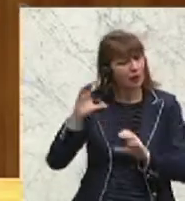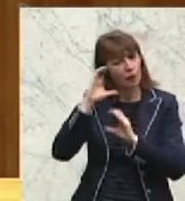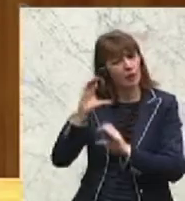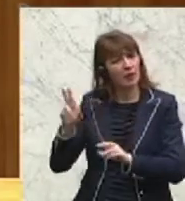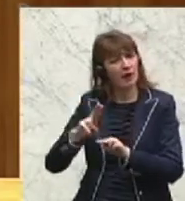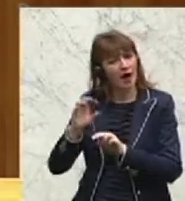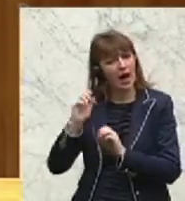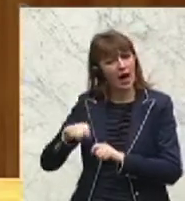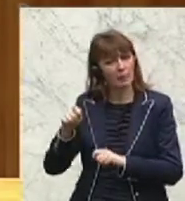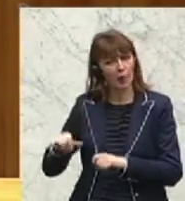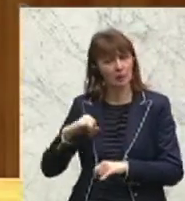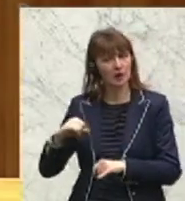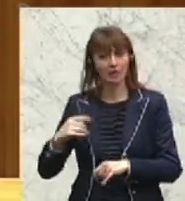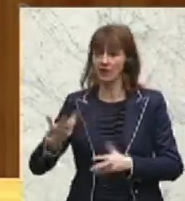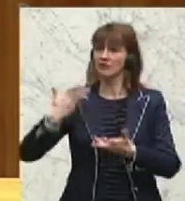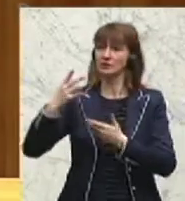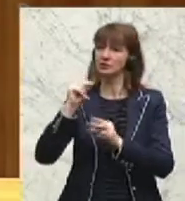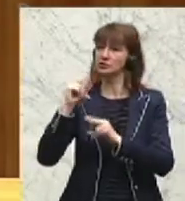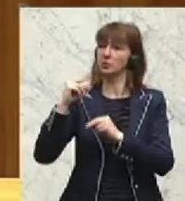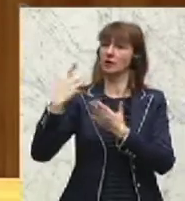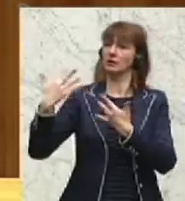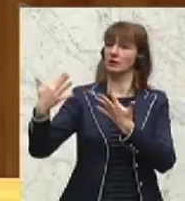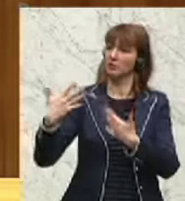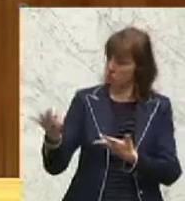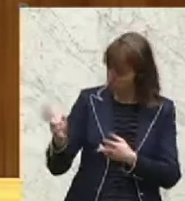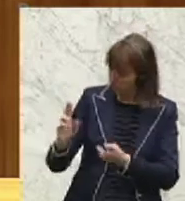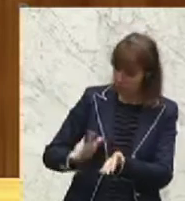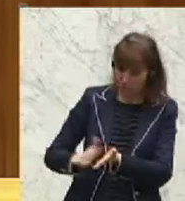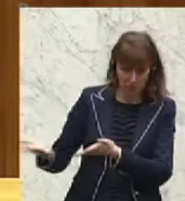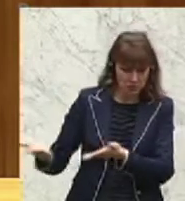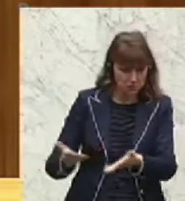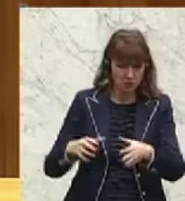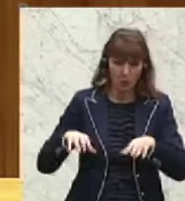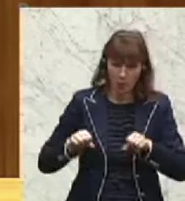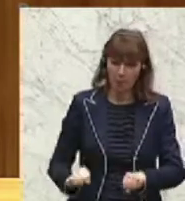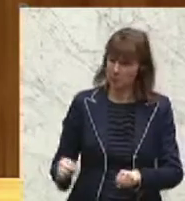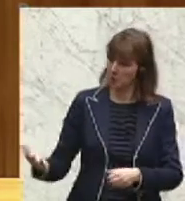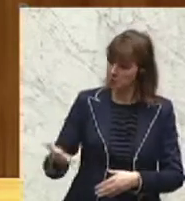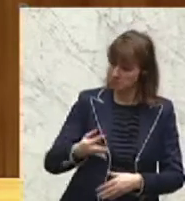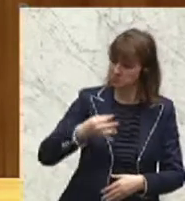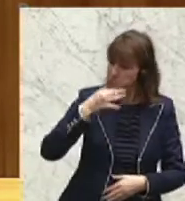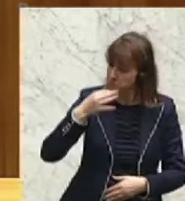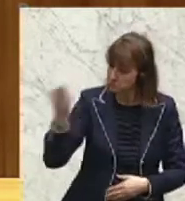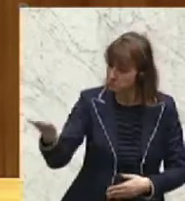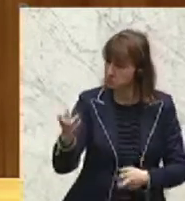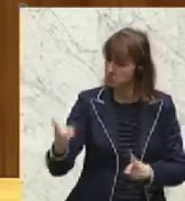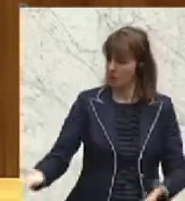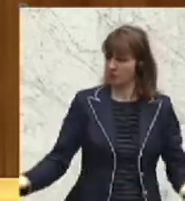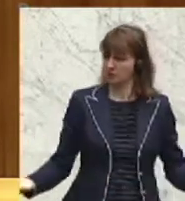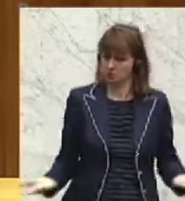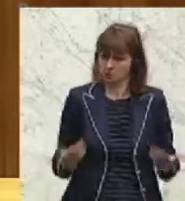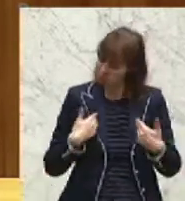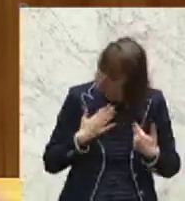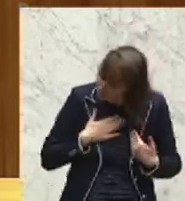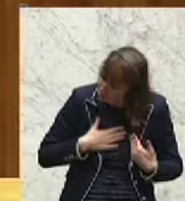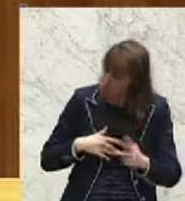hier sich lautstark bemerkbar machen. Sie können ihre Kompetenzbeweise ja nachher hier heraus antreten. Aber ich widme mich Ihnen gerne,